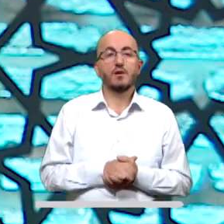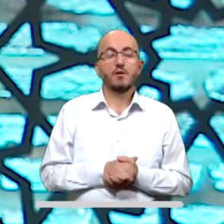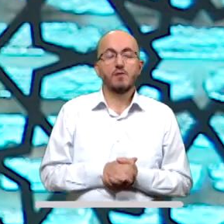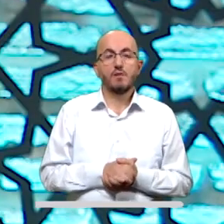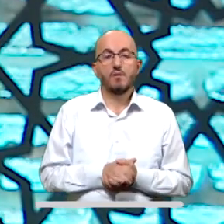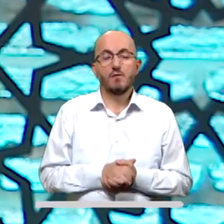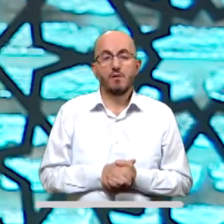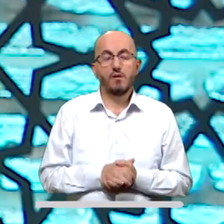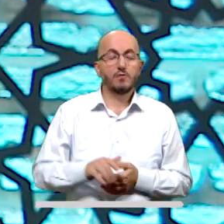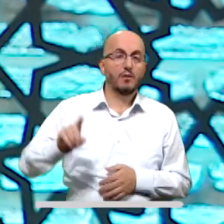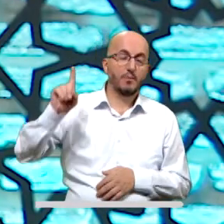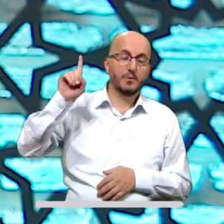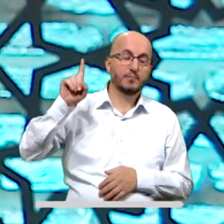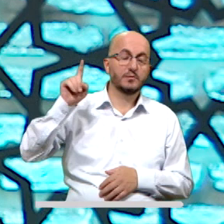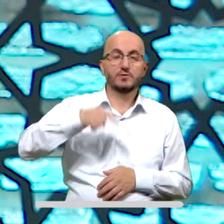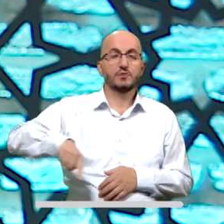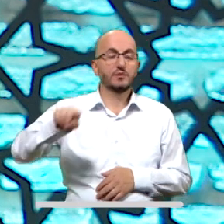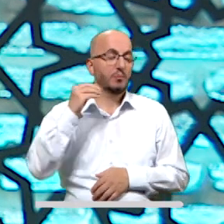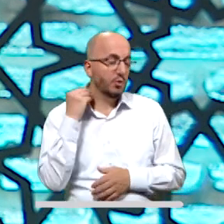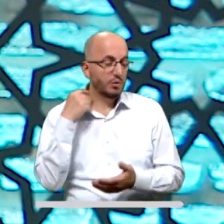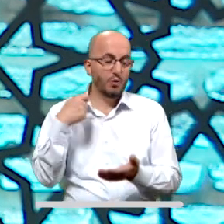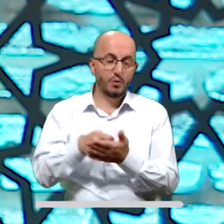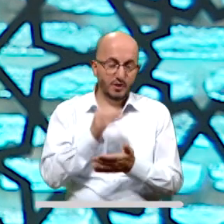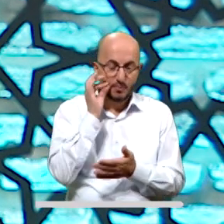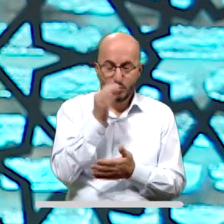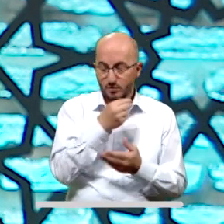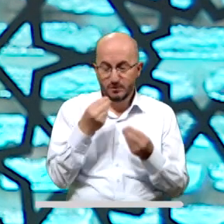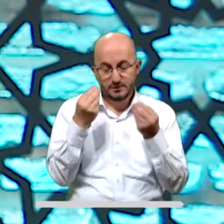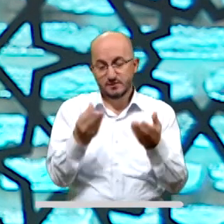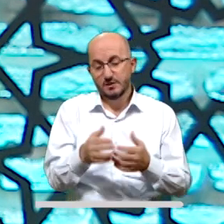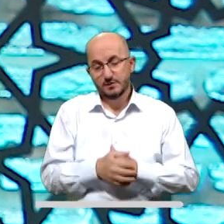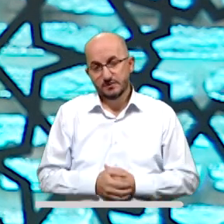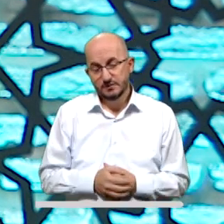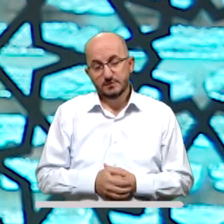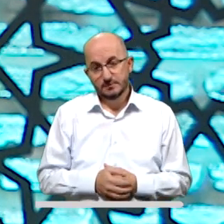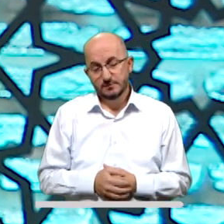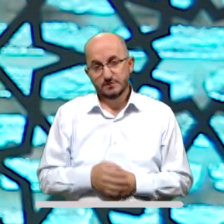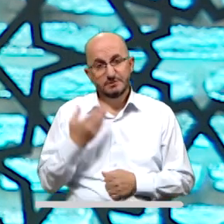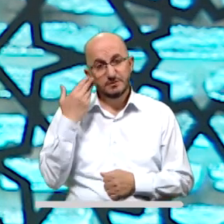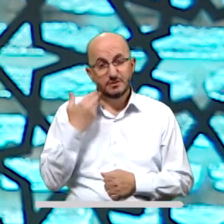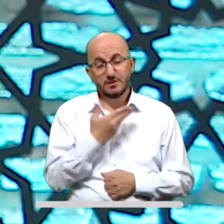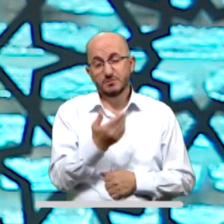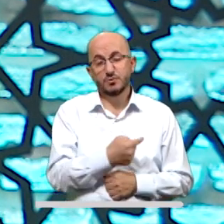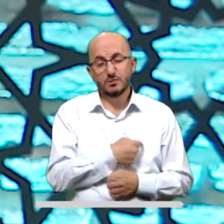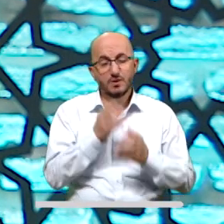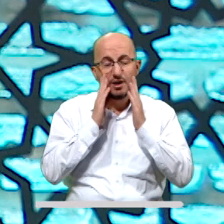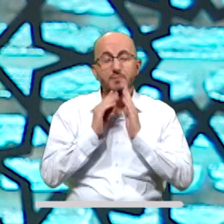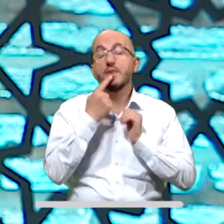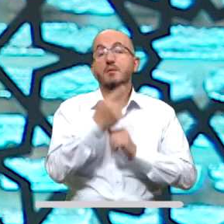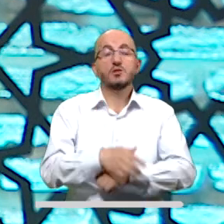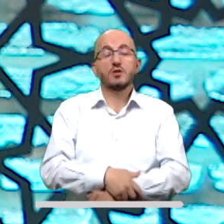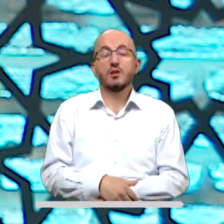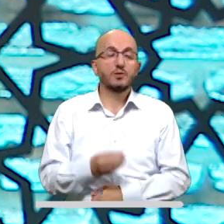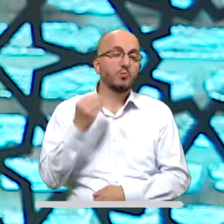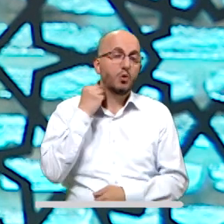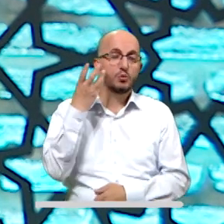Ahmet abi. Rabbimiz size borçlarınızı ödeme kolaylığı ihsan etsin. Eminim izleyicilerimiz yürekten amin demişlerdir.